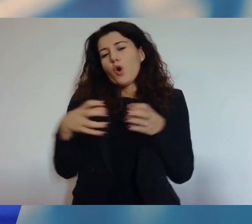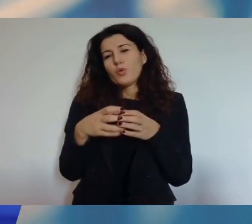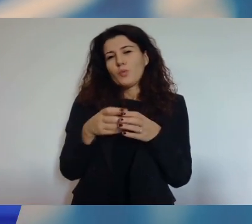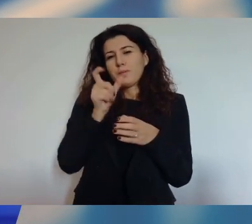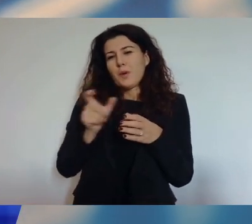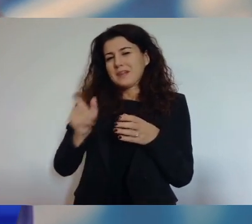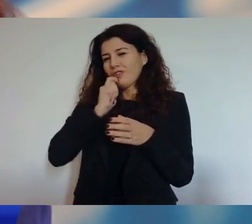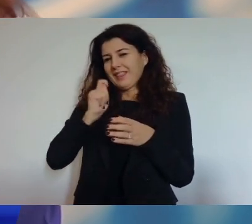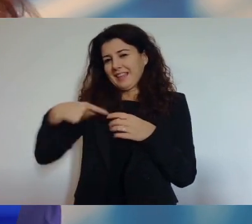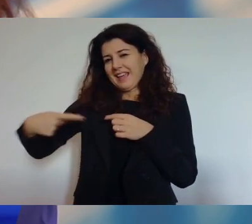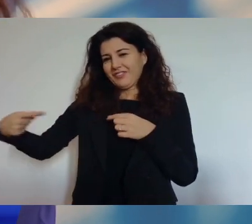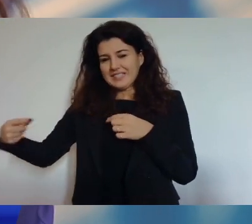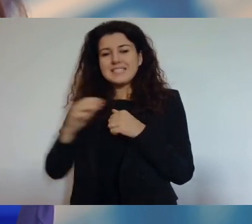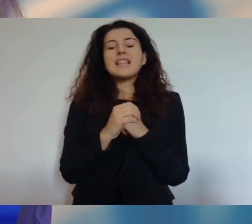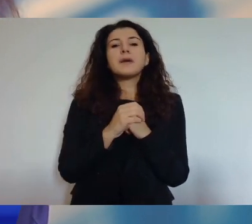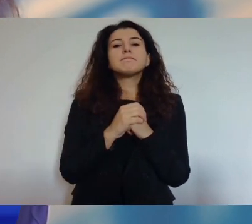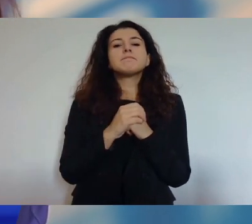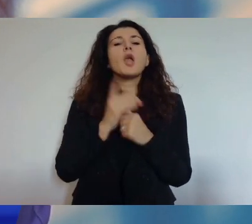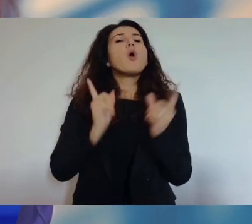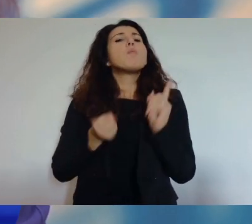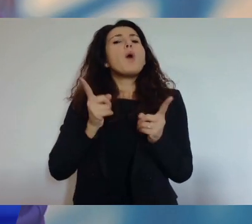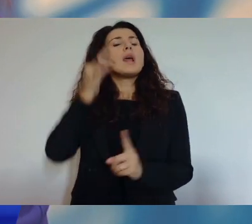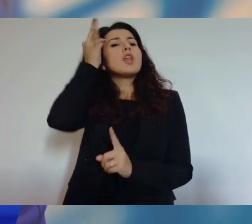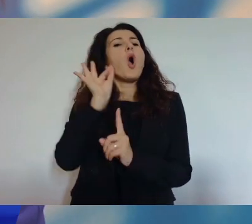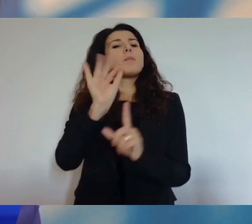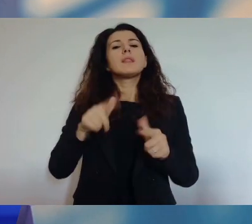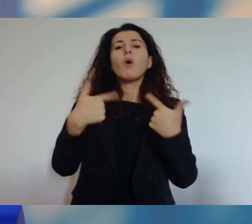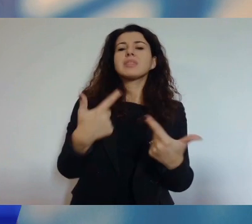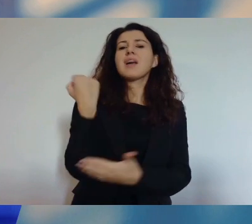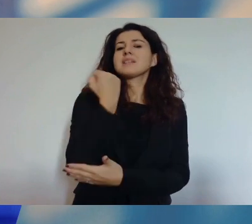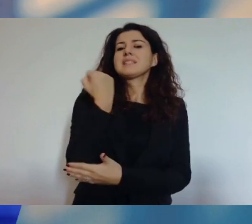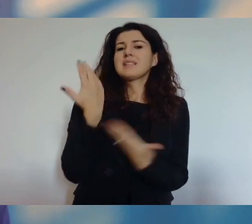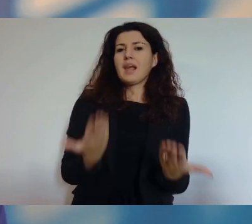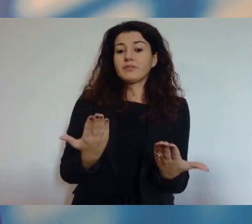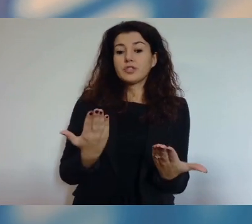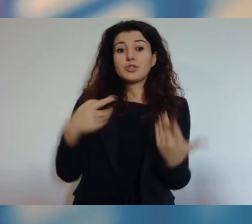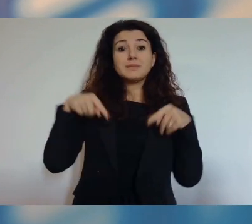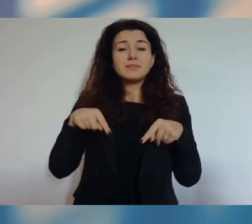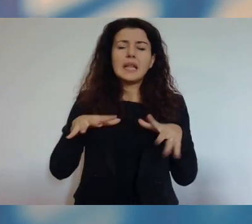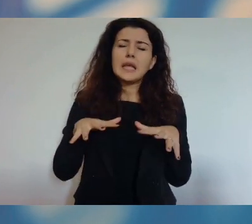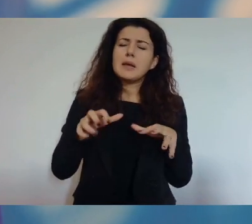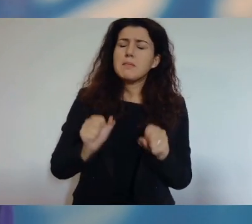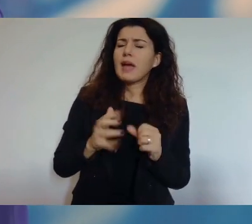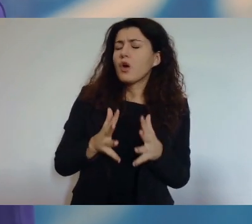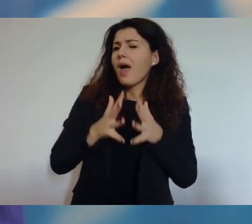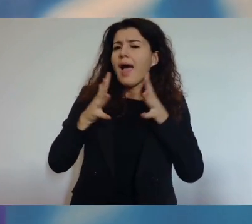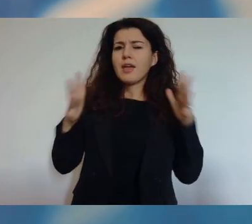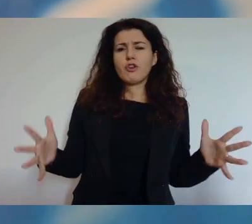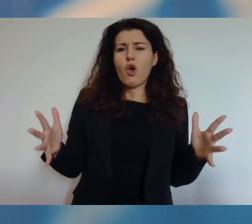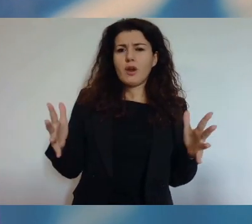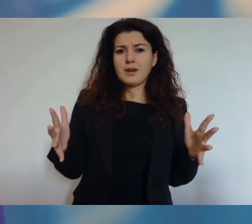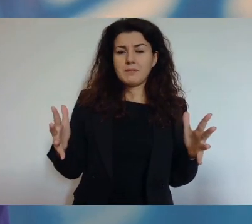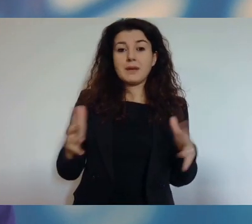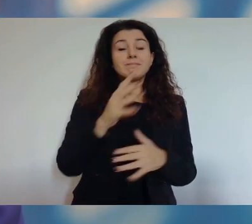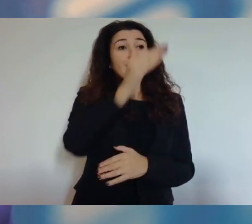seguiranno intendiamo la politica come spirito di servizio e un impegno molto grande per tutti quanti